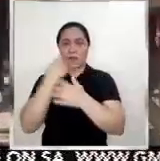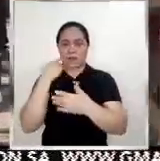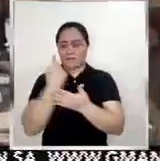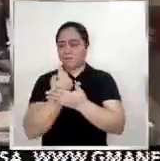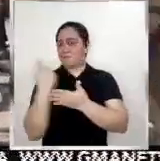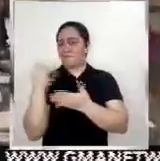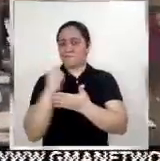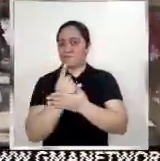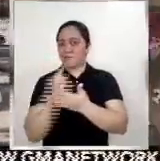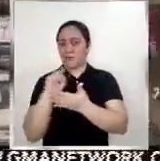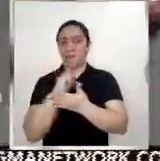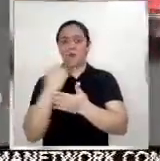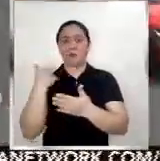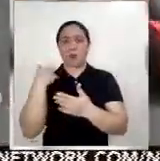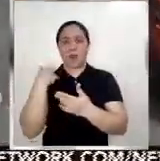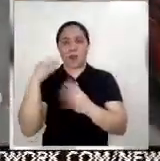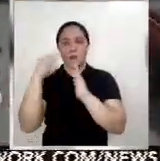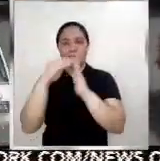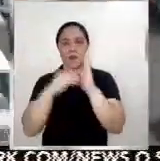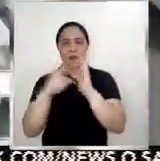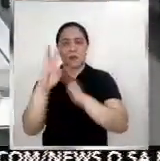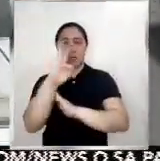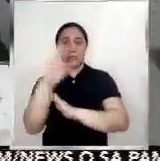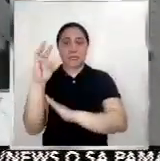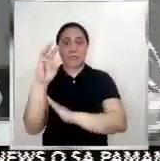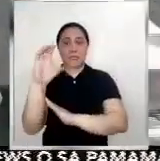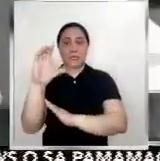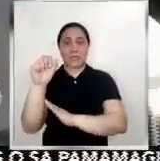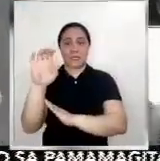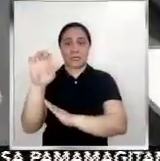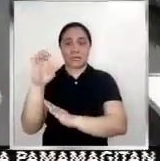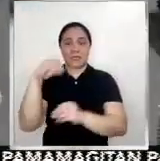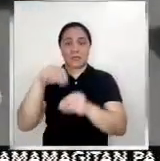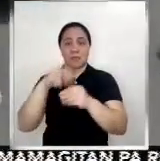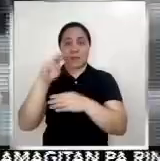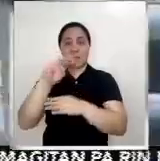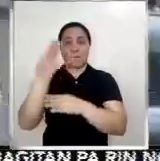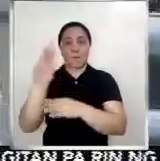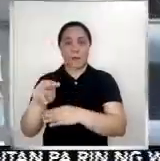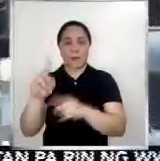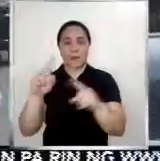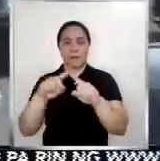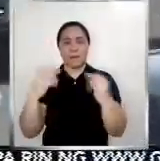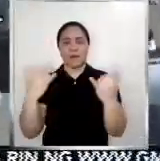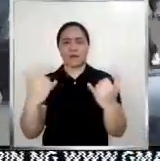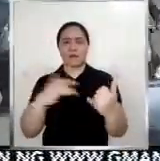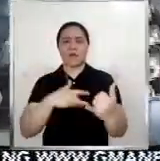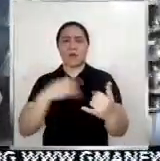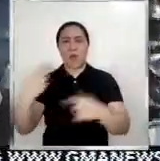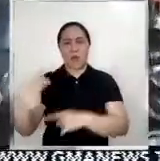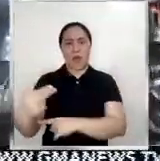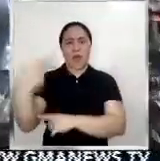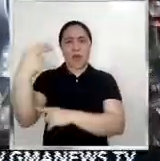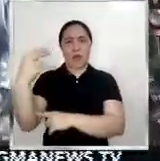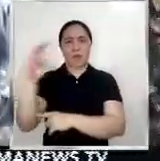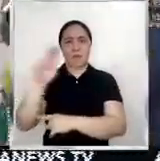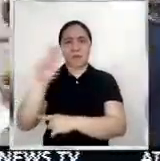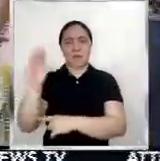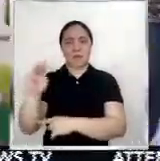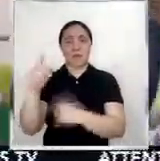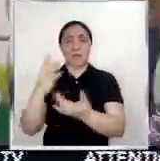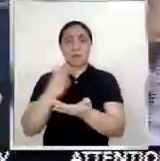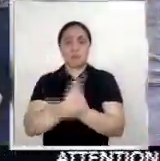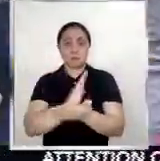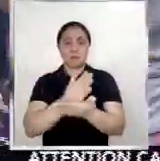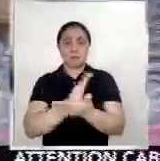na itala sa Metro Manila. Bagaman pinakamataas pa rin ito kumpara sa ibang lugar, niluwagan na ng gobyerno ang curfew hours at pinayagan